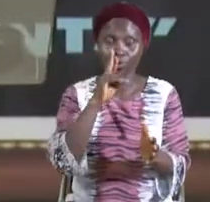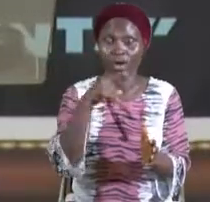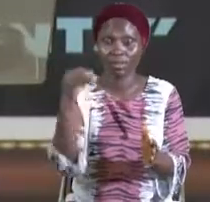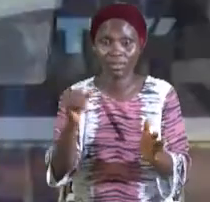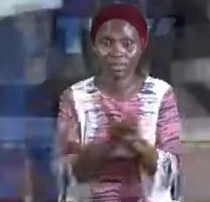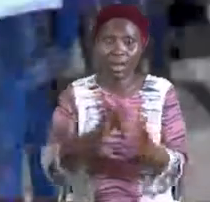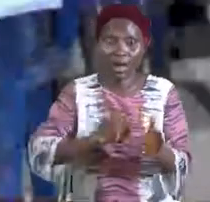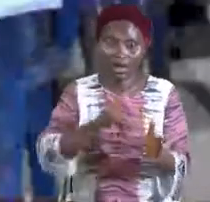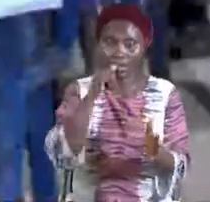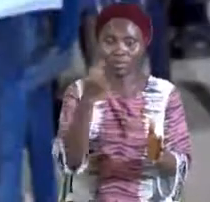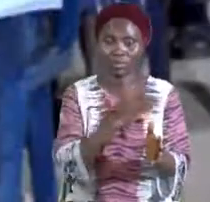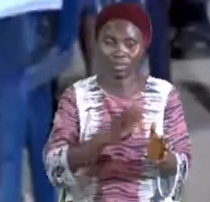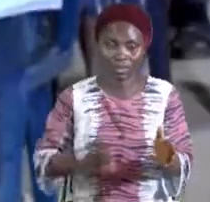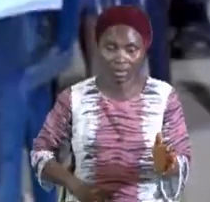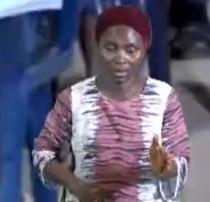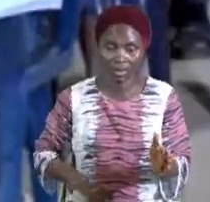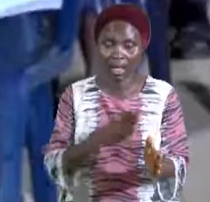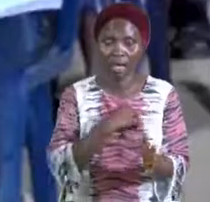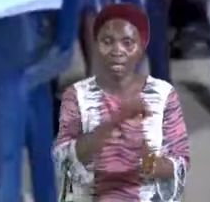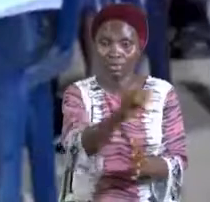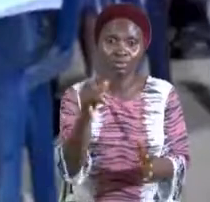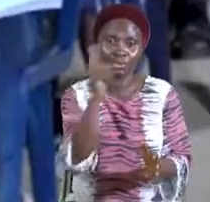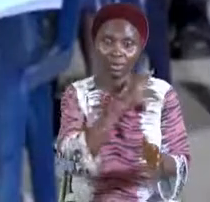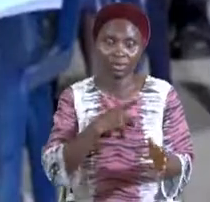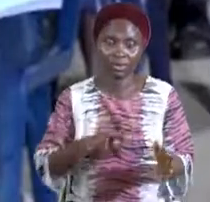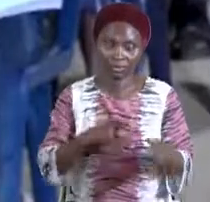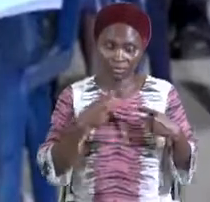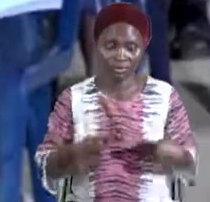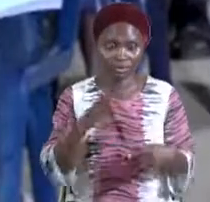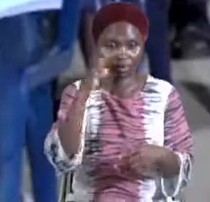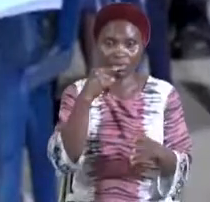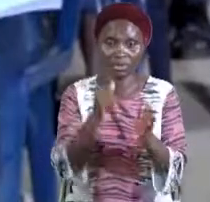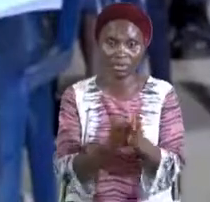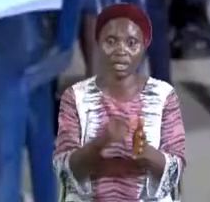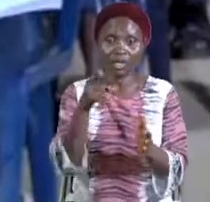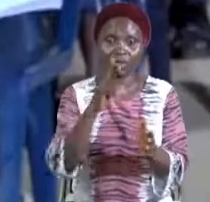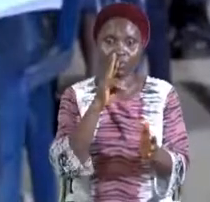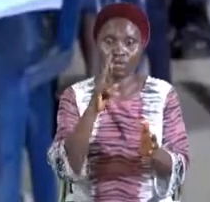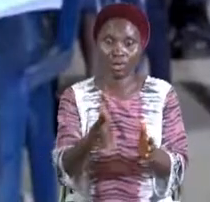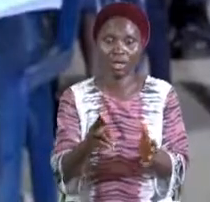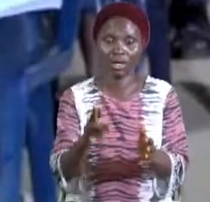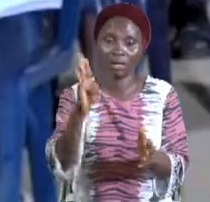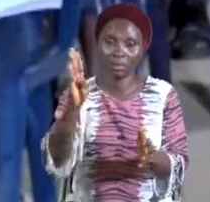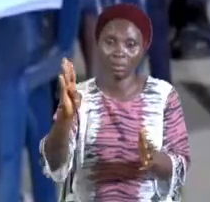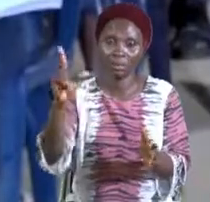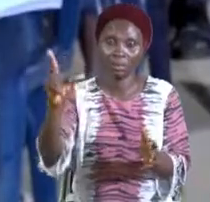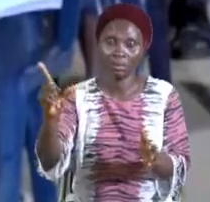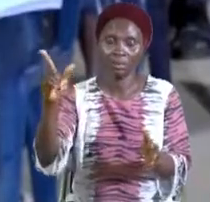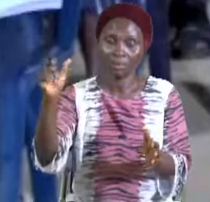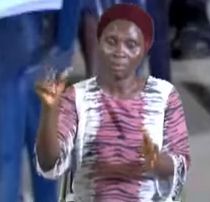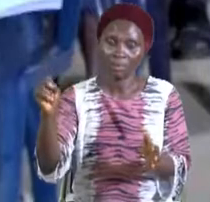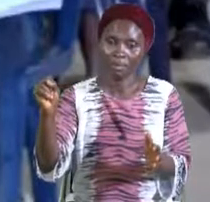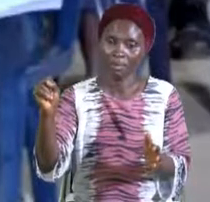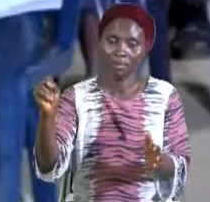Christ. Et les pharisiens diront que vous blasphémez et vous ne pourrez pas faire ce que je veux que vous fassiez. Revenons au